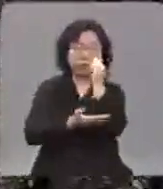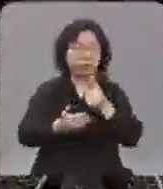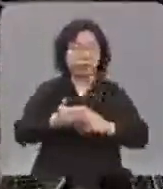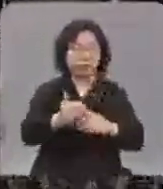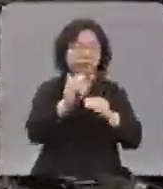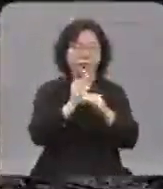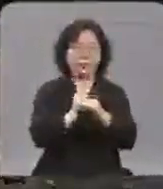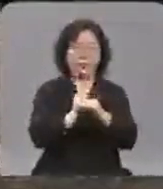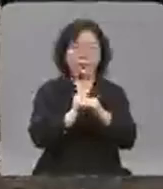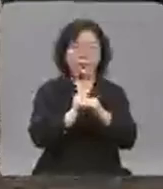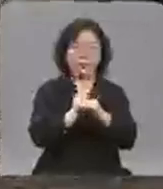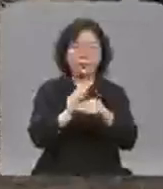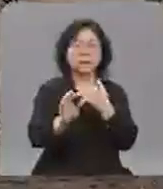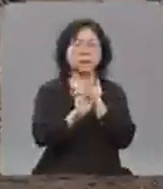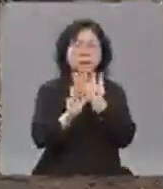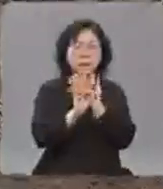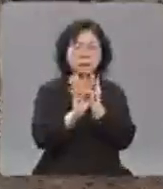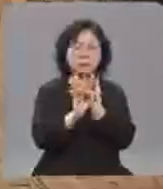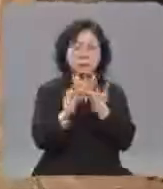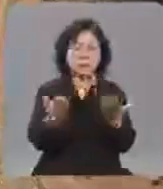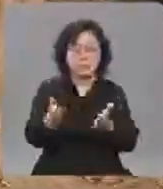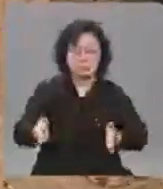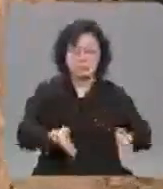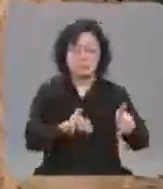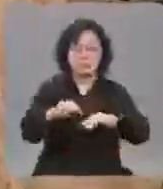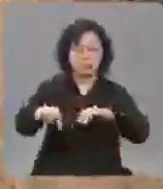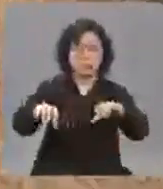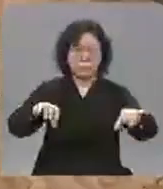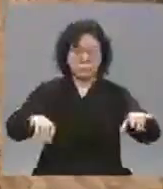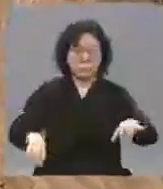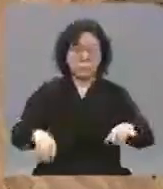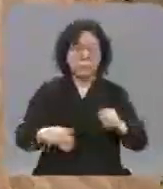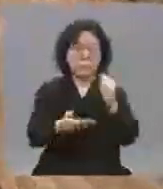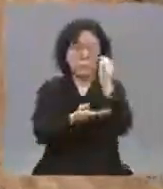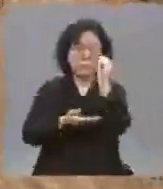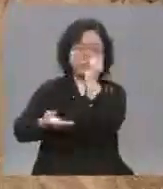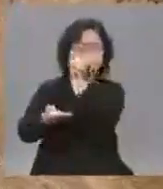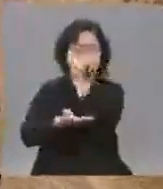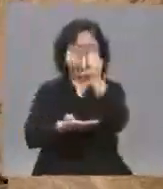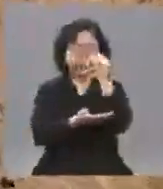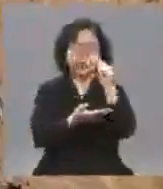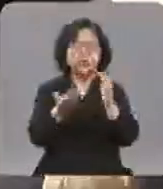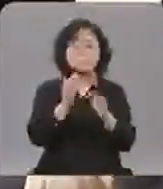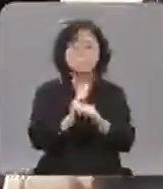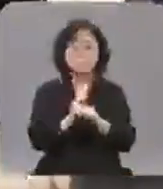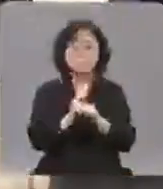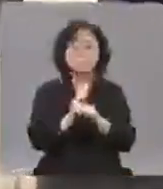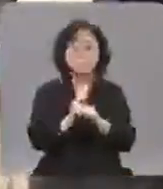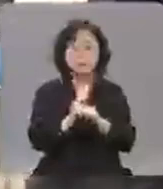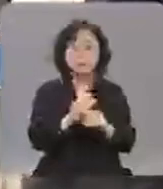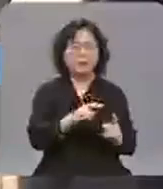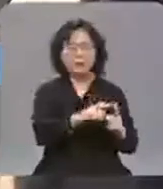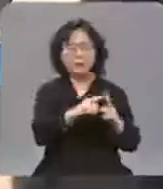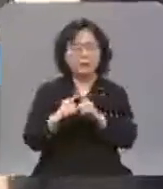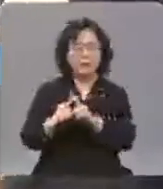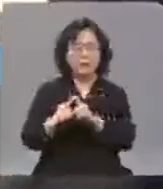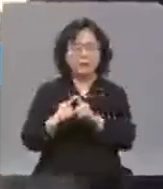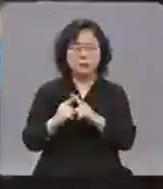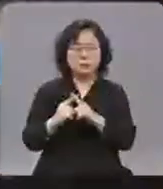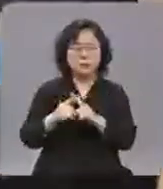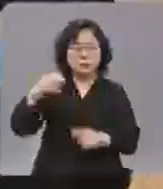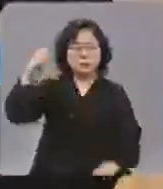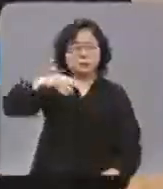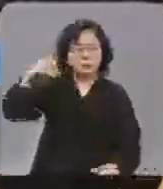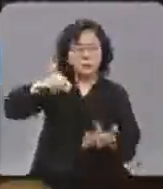중입니다. 임시로 만든 작업도로 주변으로 곳곳에서 나무를 베내고 있습니다. 그거를 무차별,